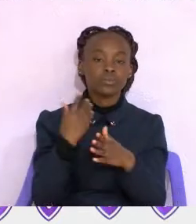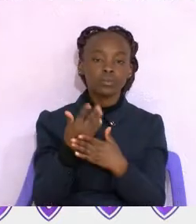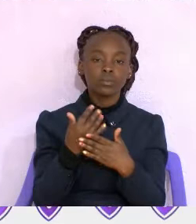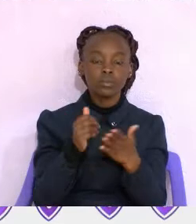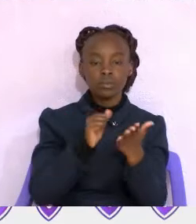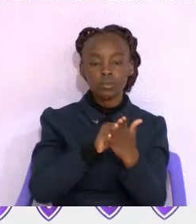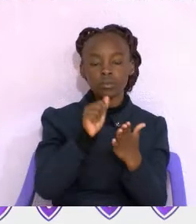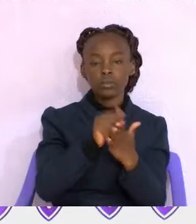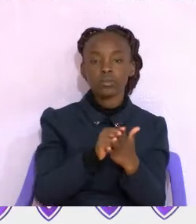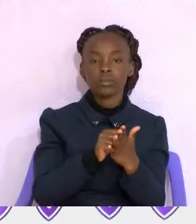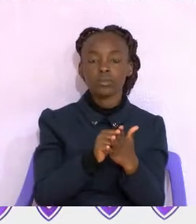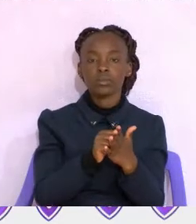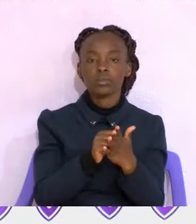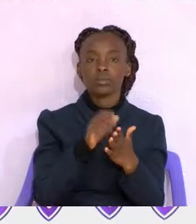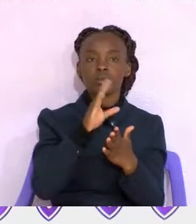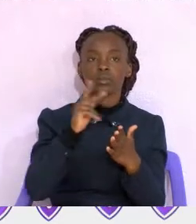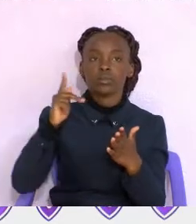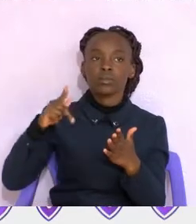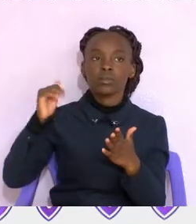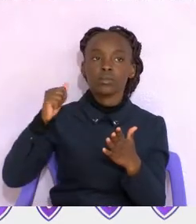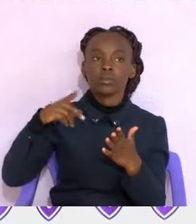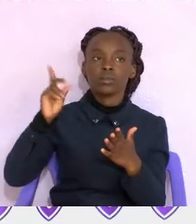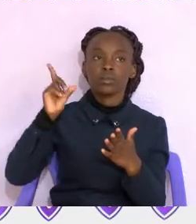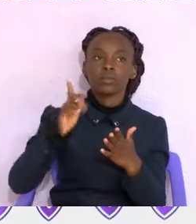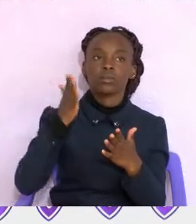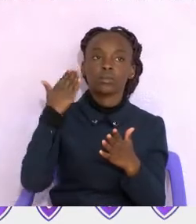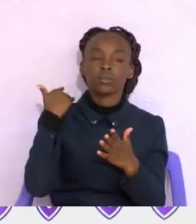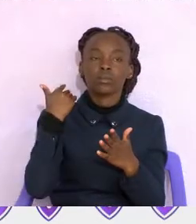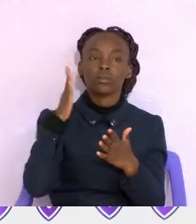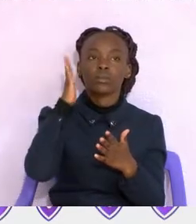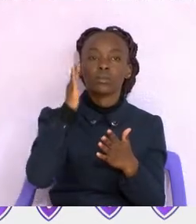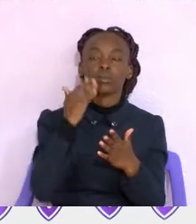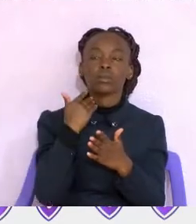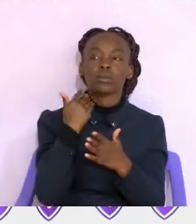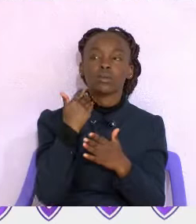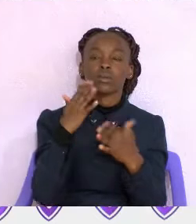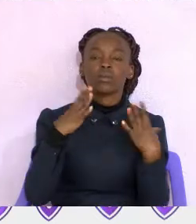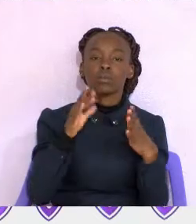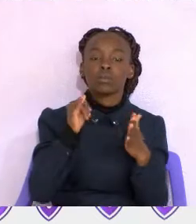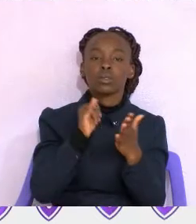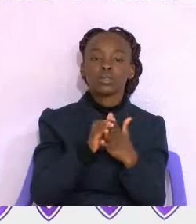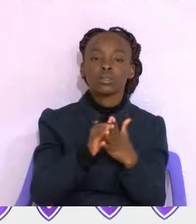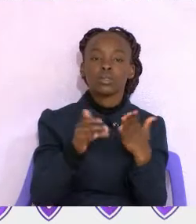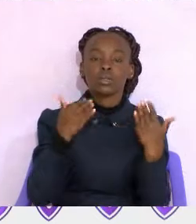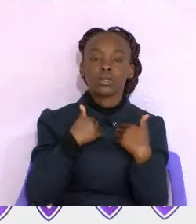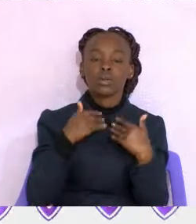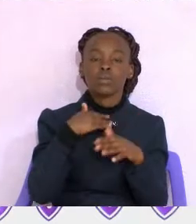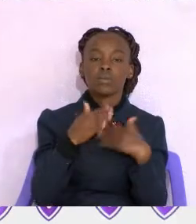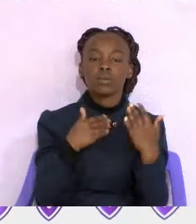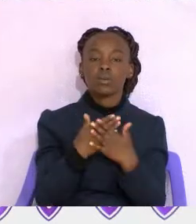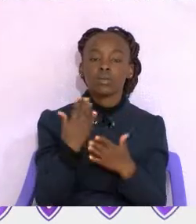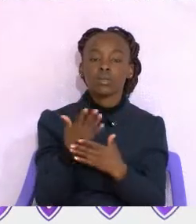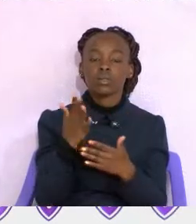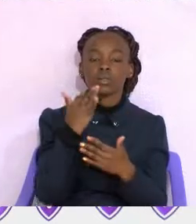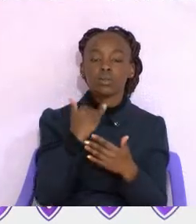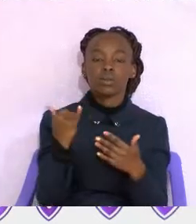kuharibika. Na ninapomwangalia Paulo, alikuwa anajua watu hao wamepitia hasara hii yote kwa sababu ya kukosa